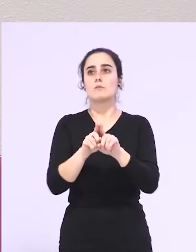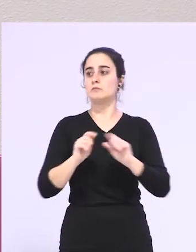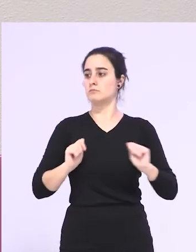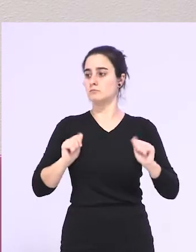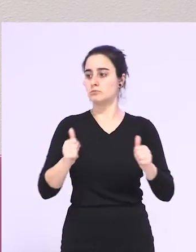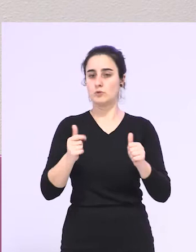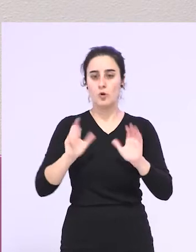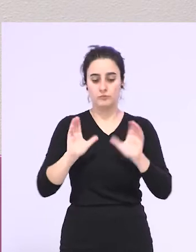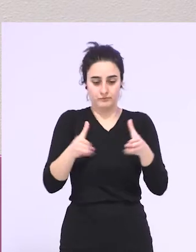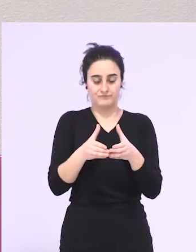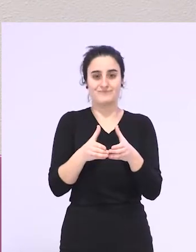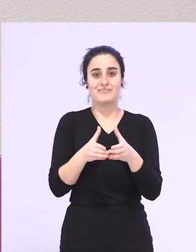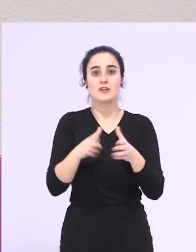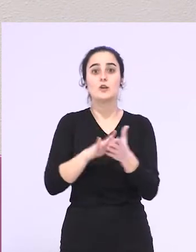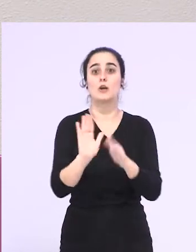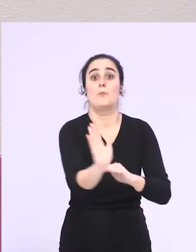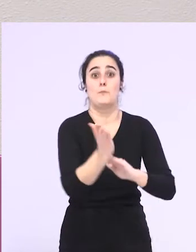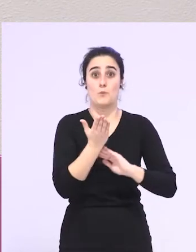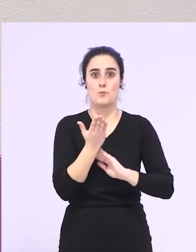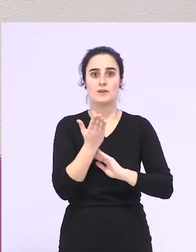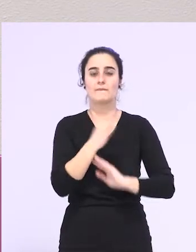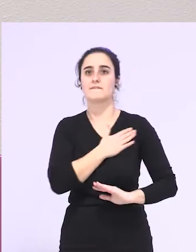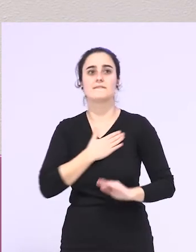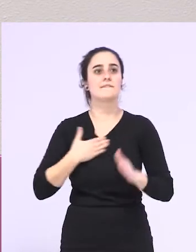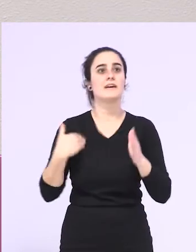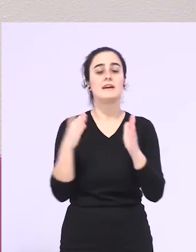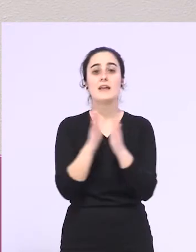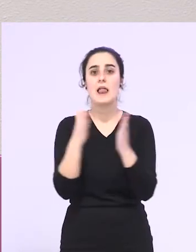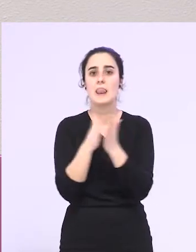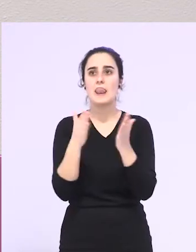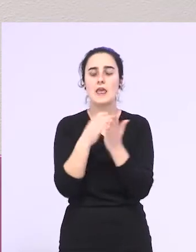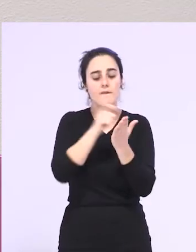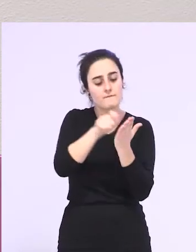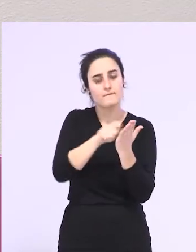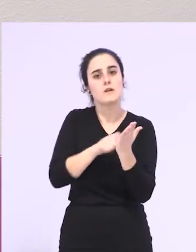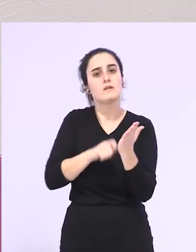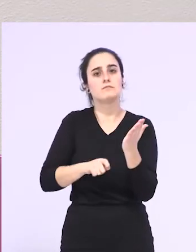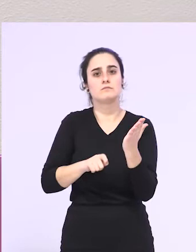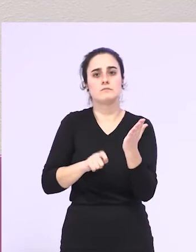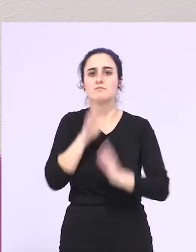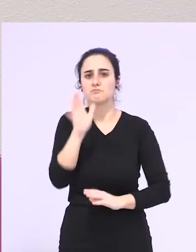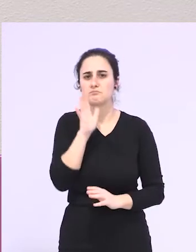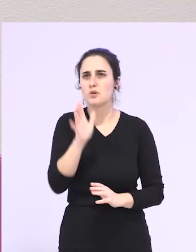editore taldeak proposatu zuenean, gai honi buruzko liburu bat idatzi nahi dugu, Bazala alde